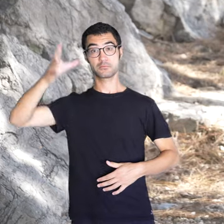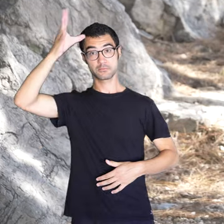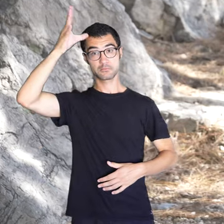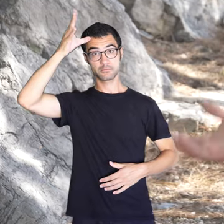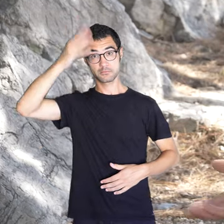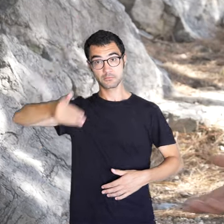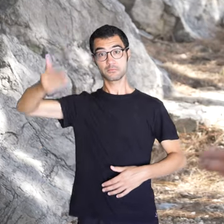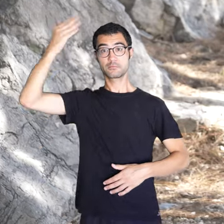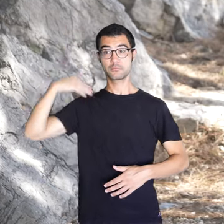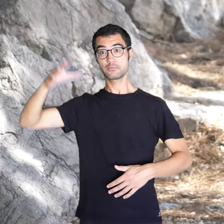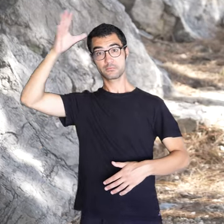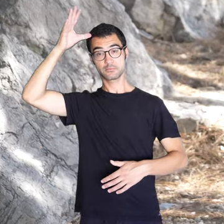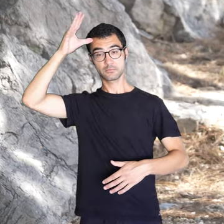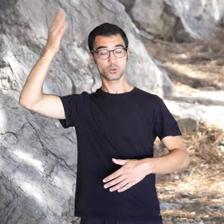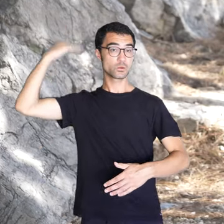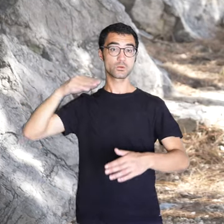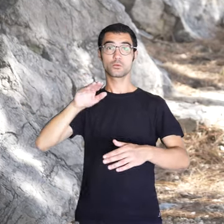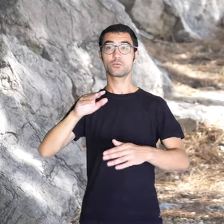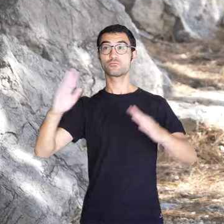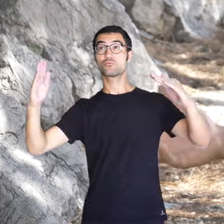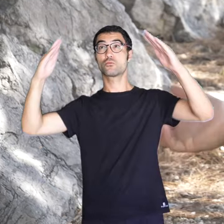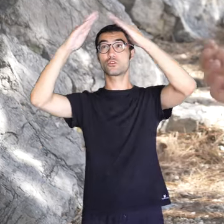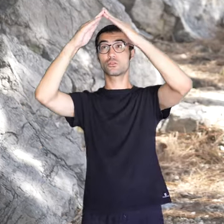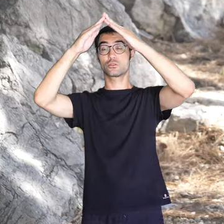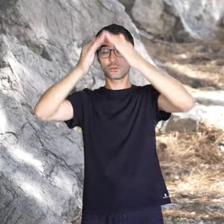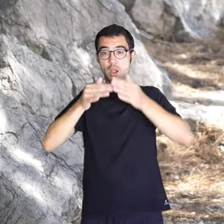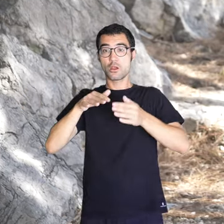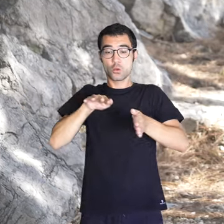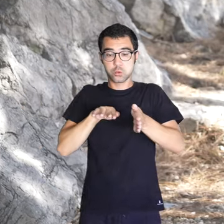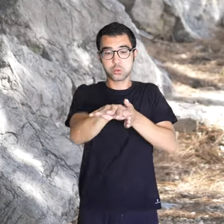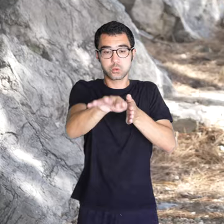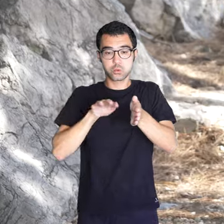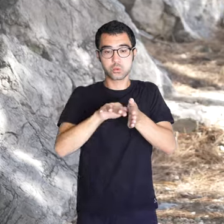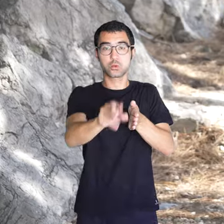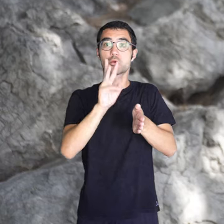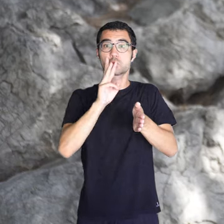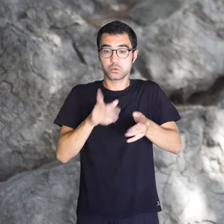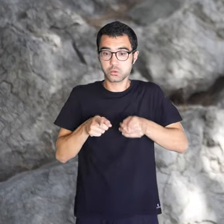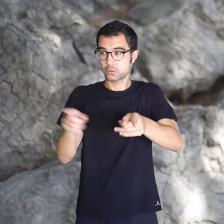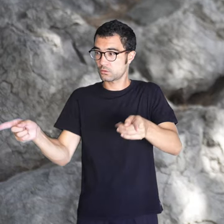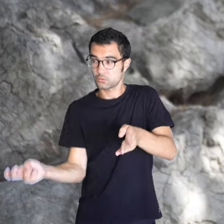valent i li van dir el passador. I ara s'ha convertit en el nom de la barca.